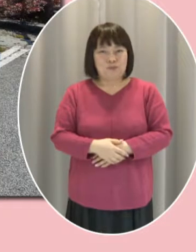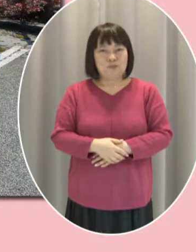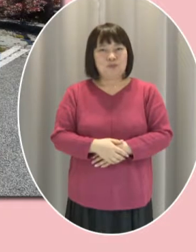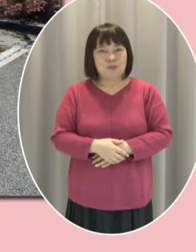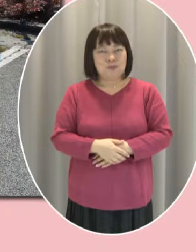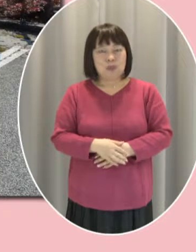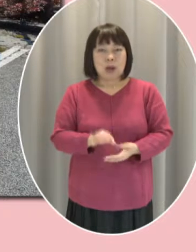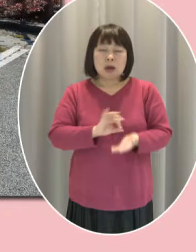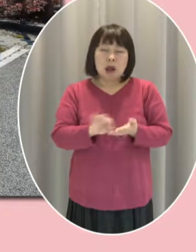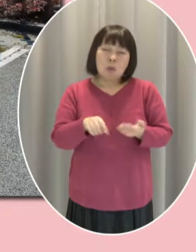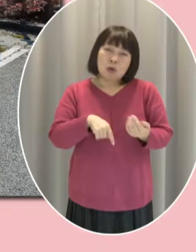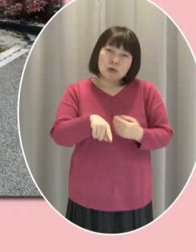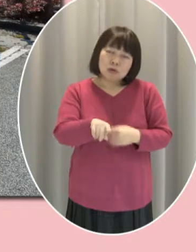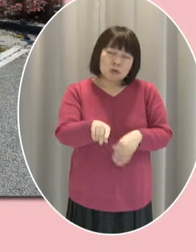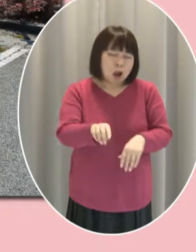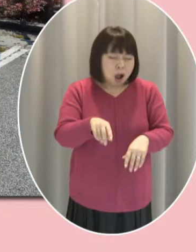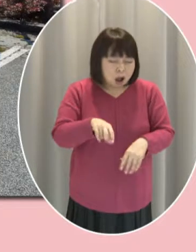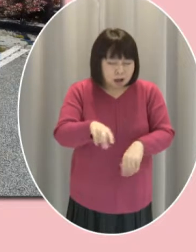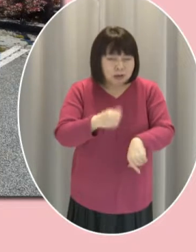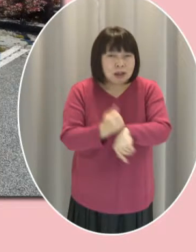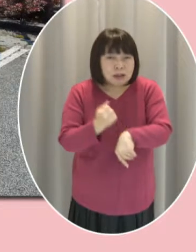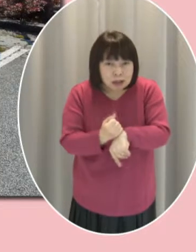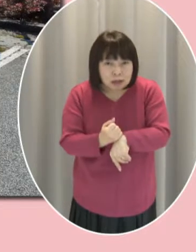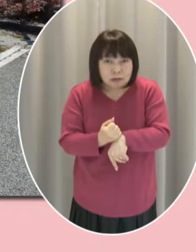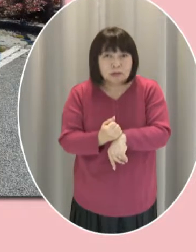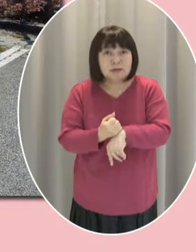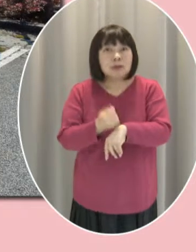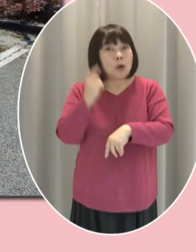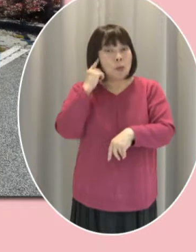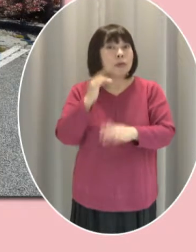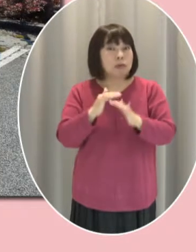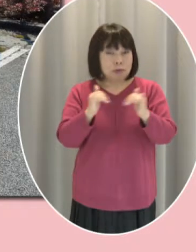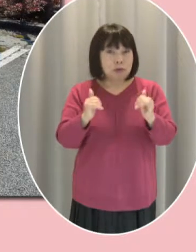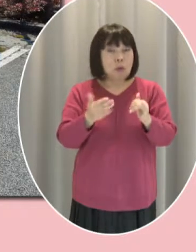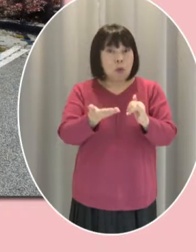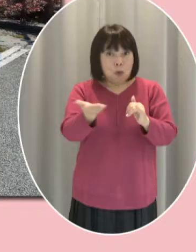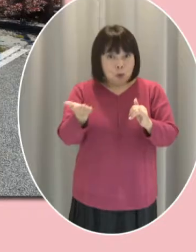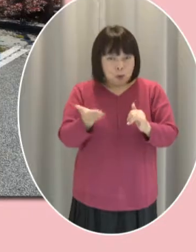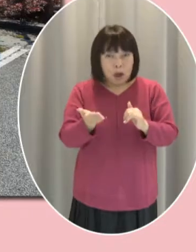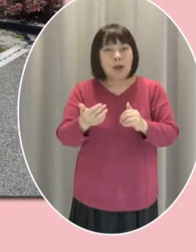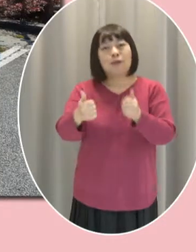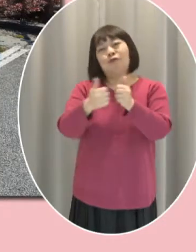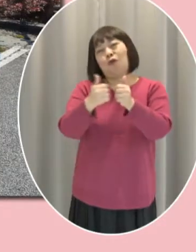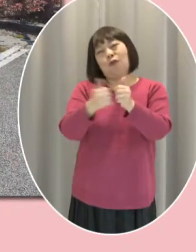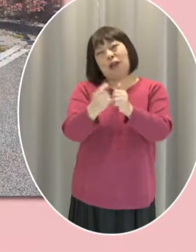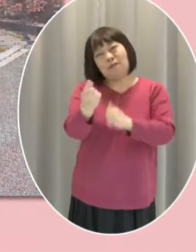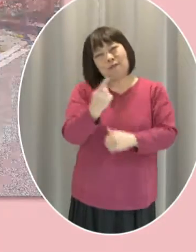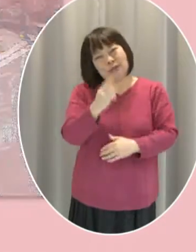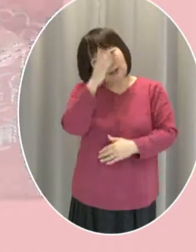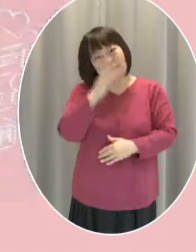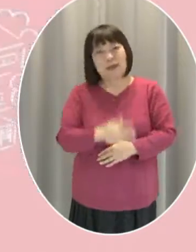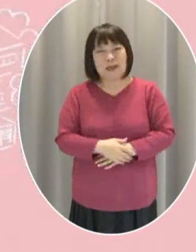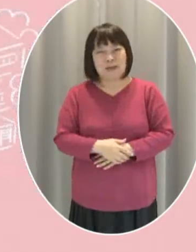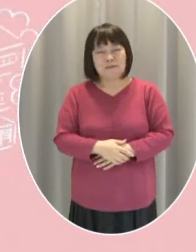買い物に行くのが大変だなと感じられている方は一度ご相談ください